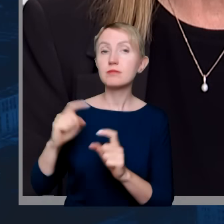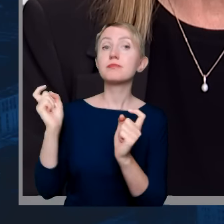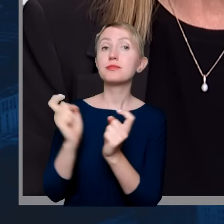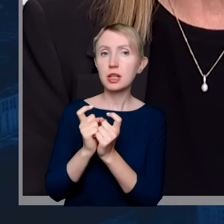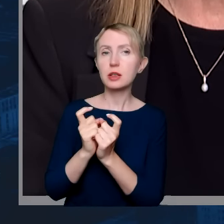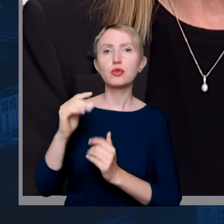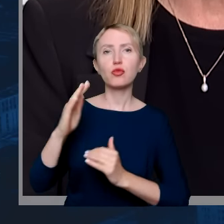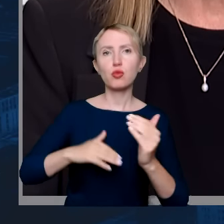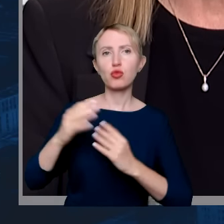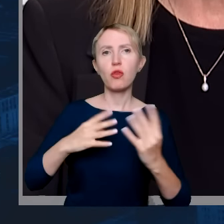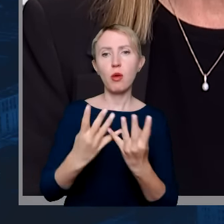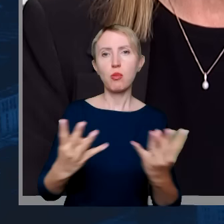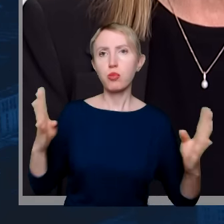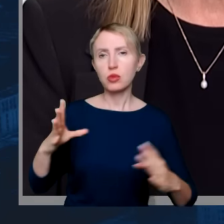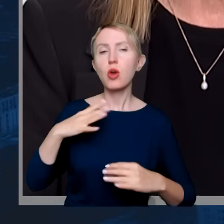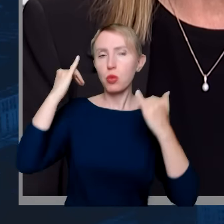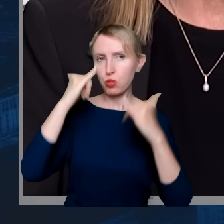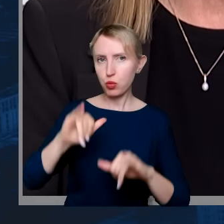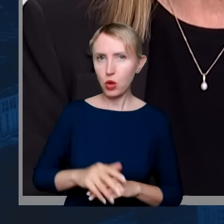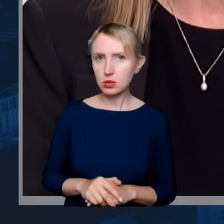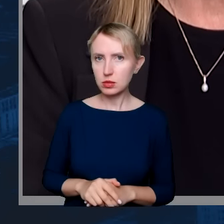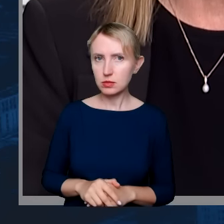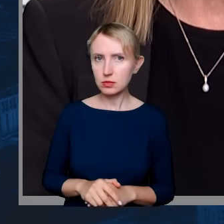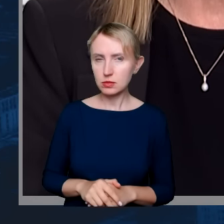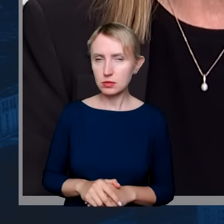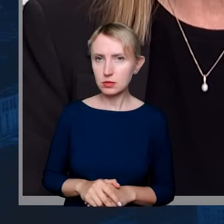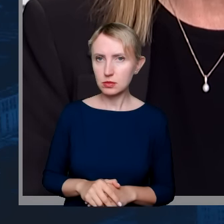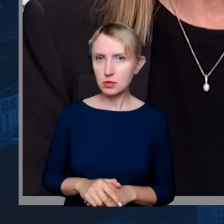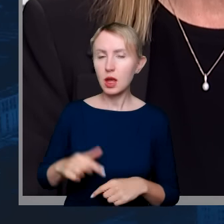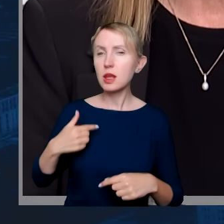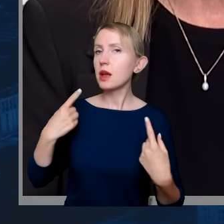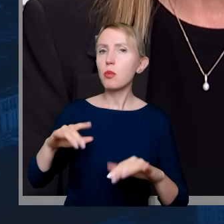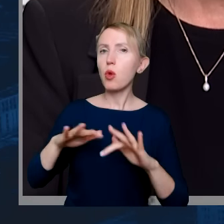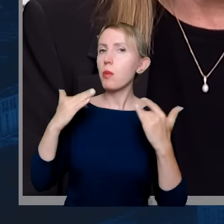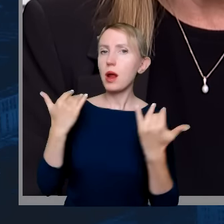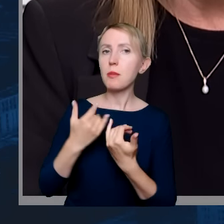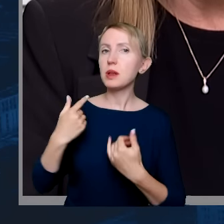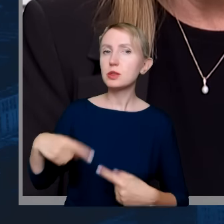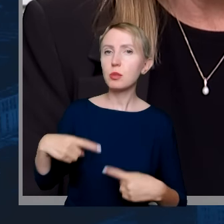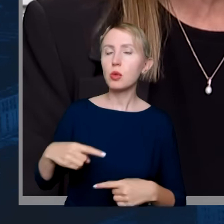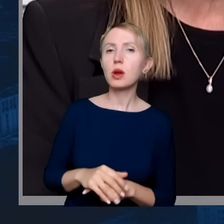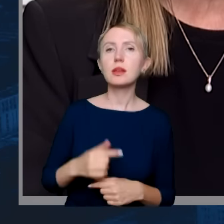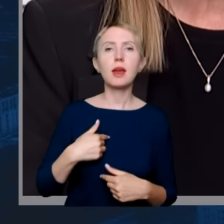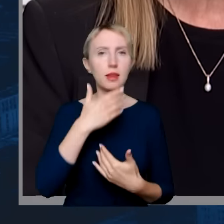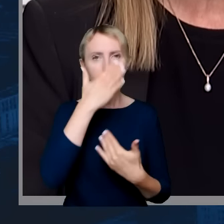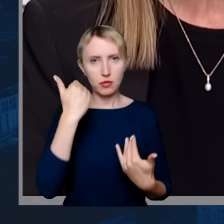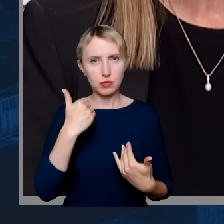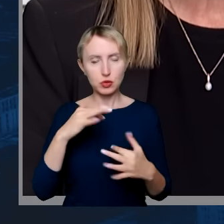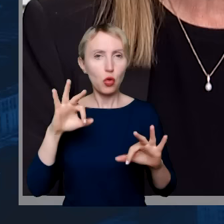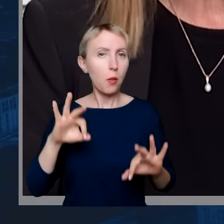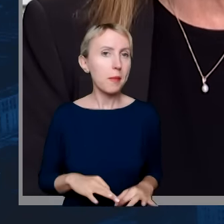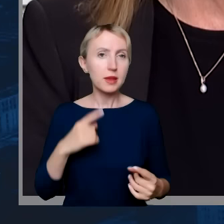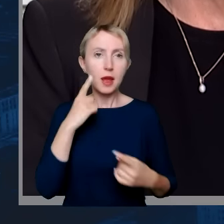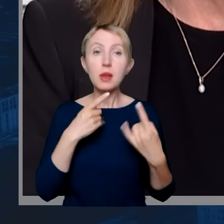płotu była błędem. Ja nie byłem wówczas w parlamencie. No właśnie, ja nie wiem, czy to jest dwie, panie senatorze, pana stanowisko. My je